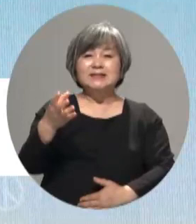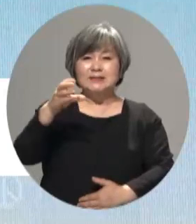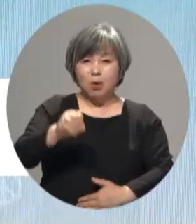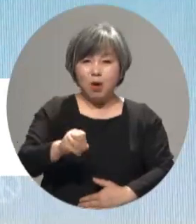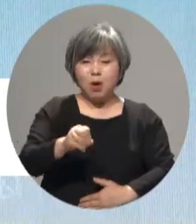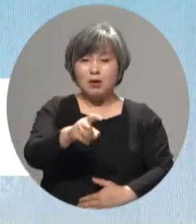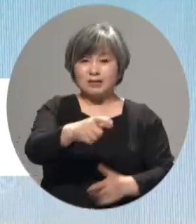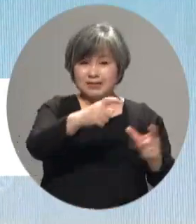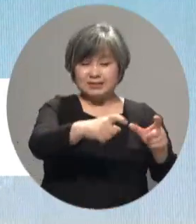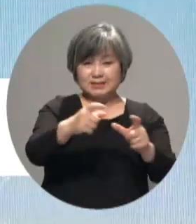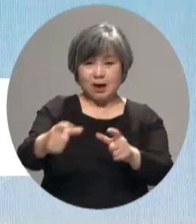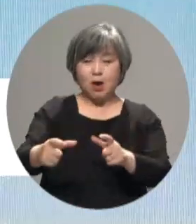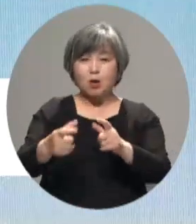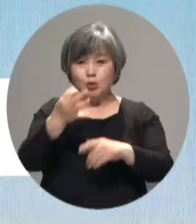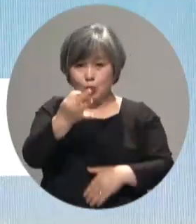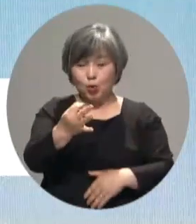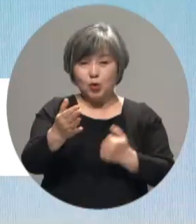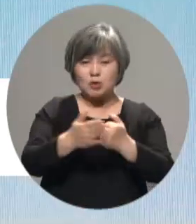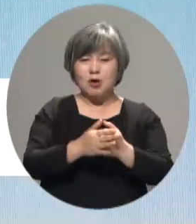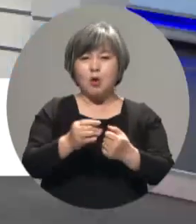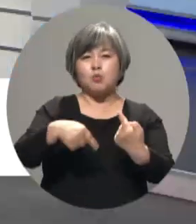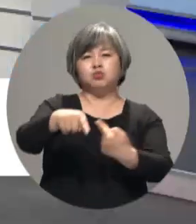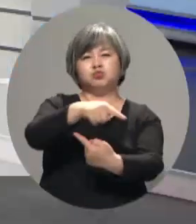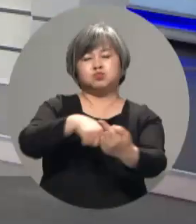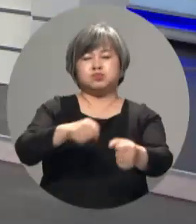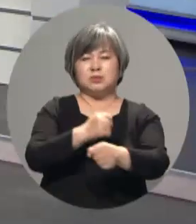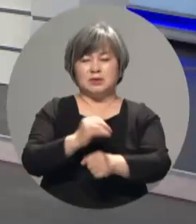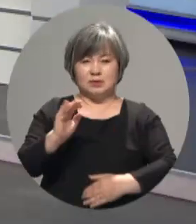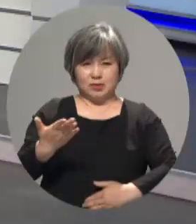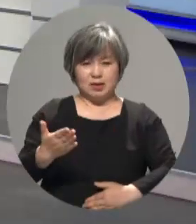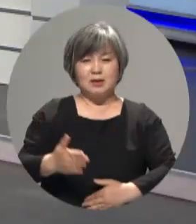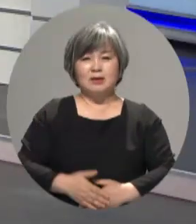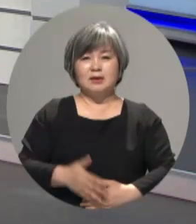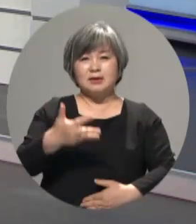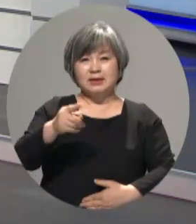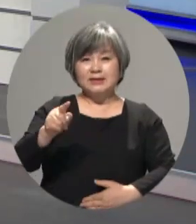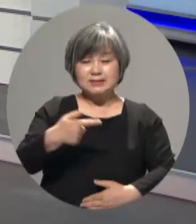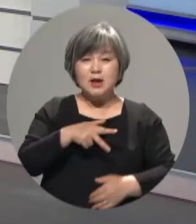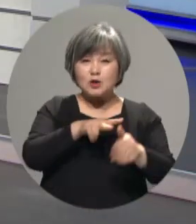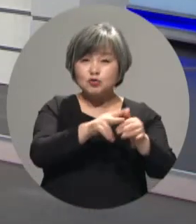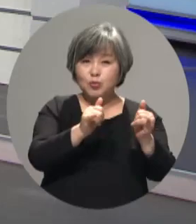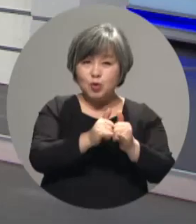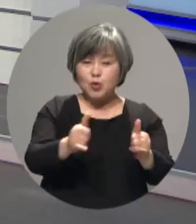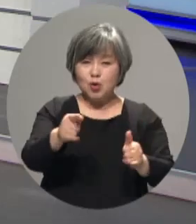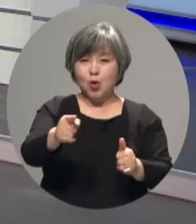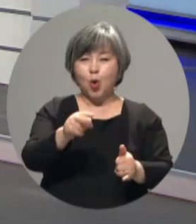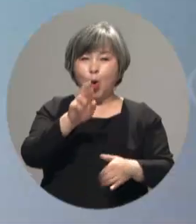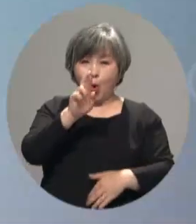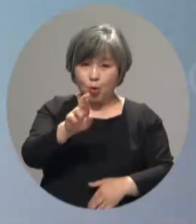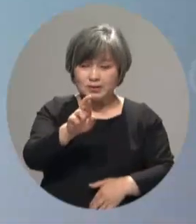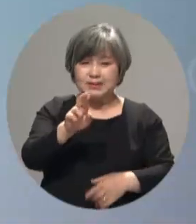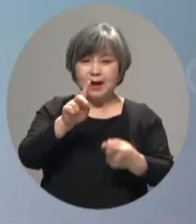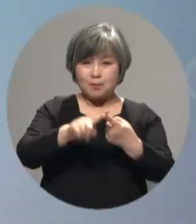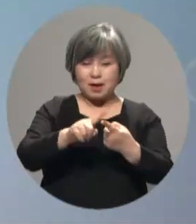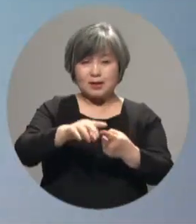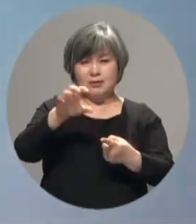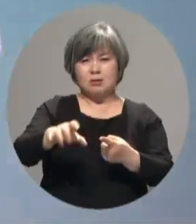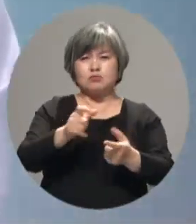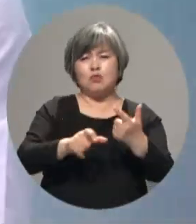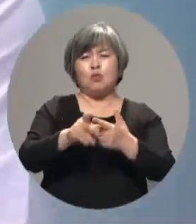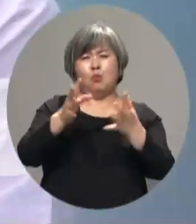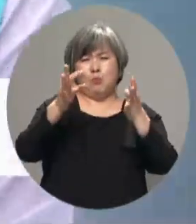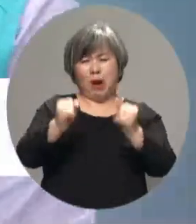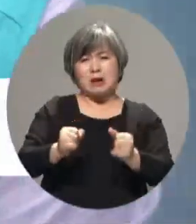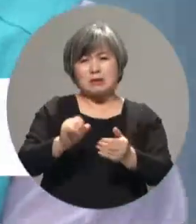지역 화폐가 우리 진안에서 움직이게 됩니다. 천춘진 후보는 명품 홍삼 집적화 단지에 너무